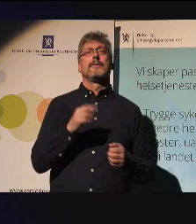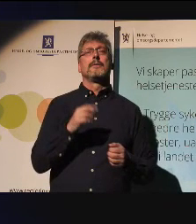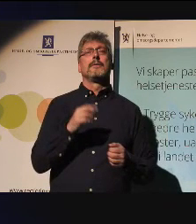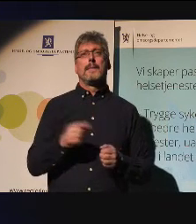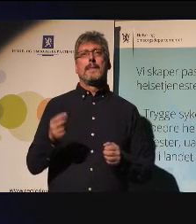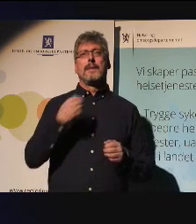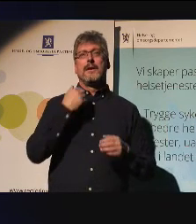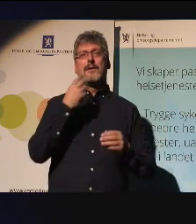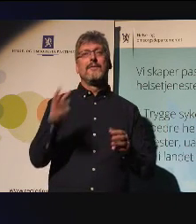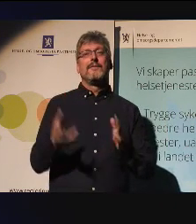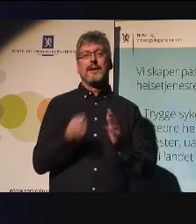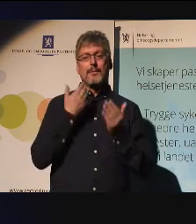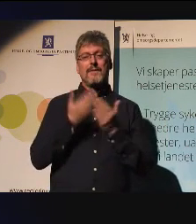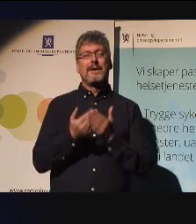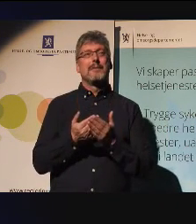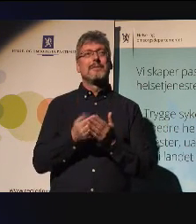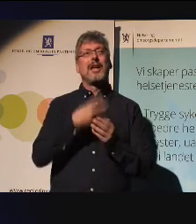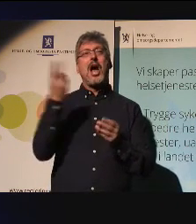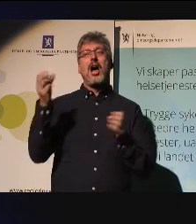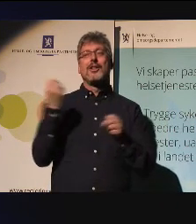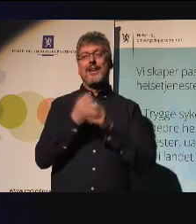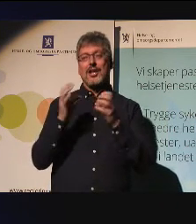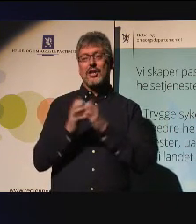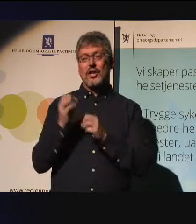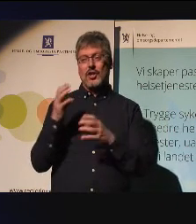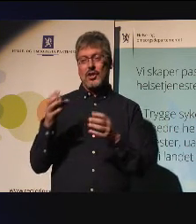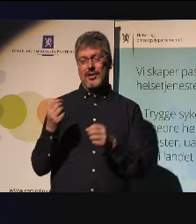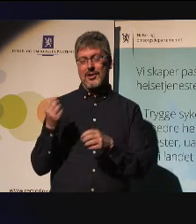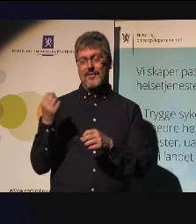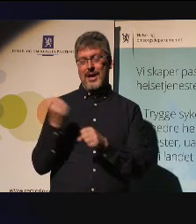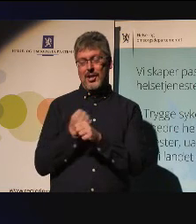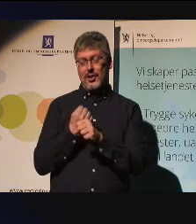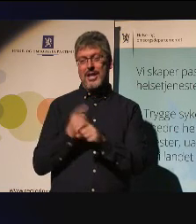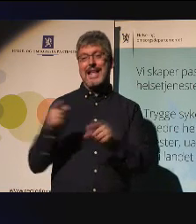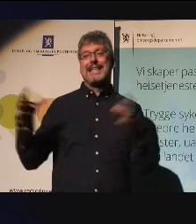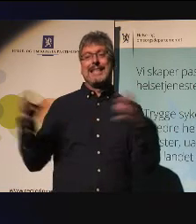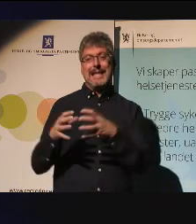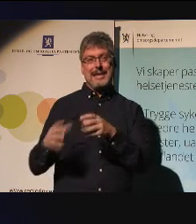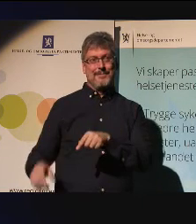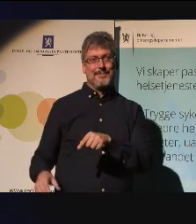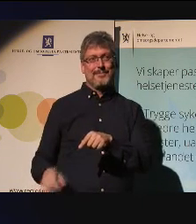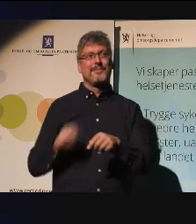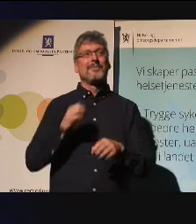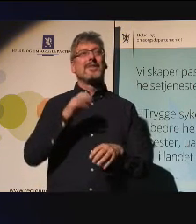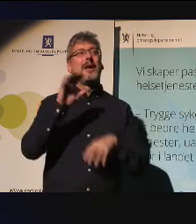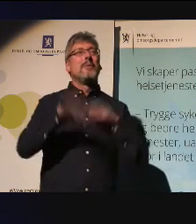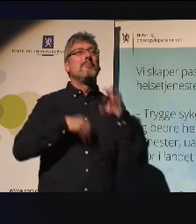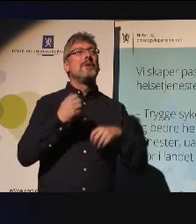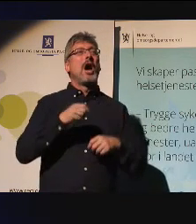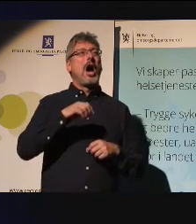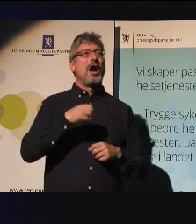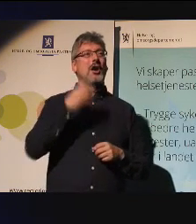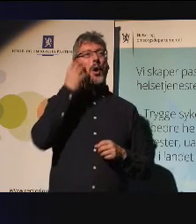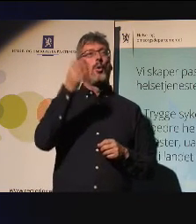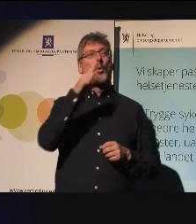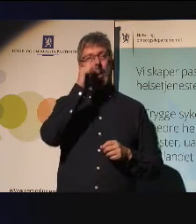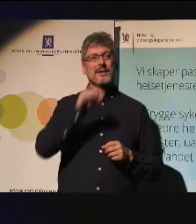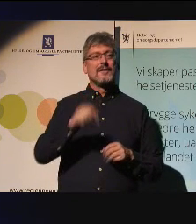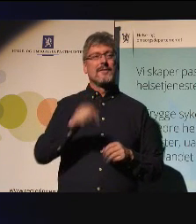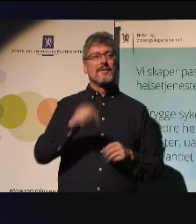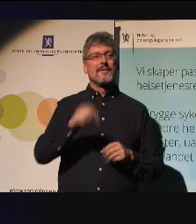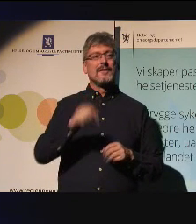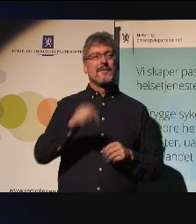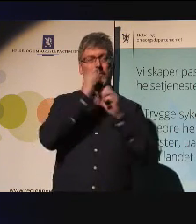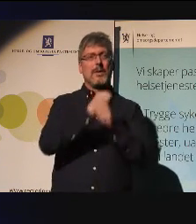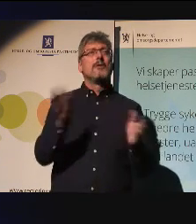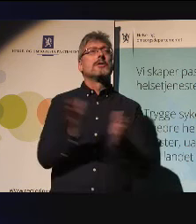annet verktøy, nemlig team. Og Bjarne Håkon Hansen, han var opptatt av bedre samhandling mellom sykehusene og kommunene, og